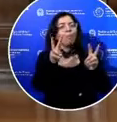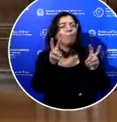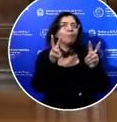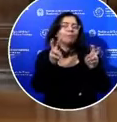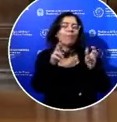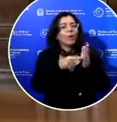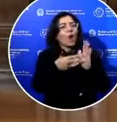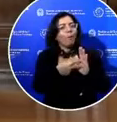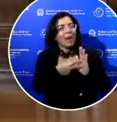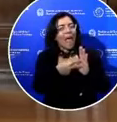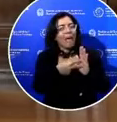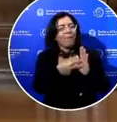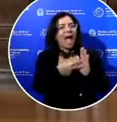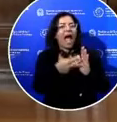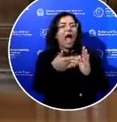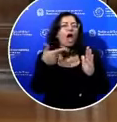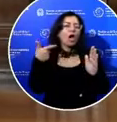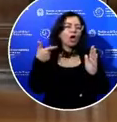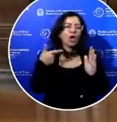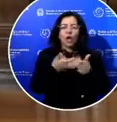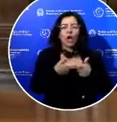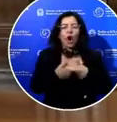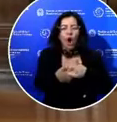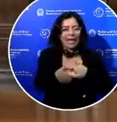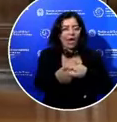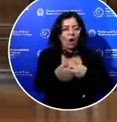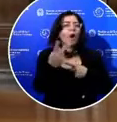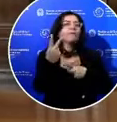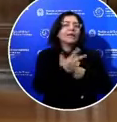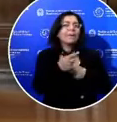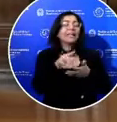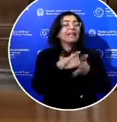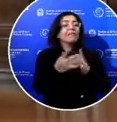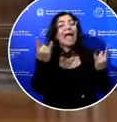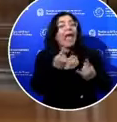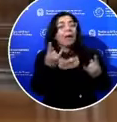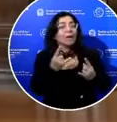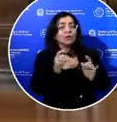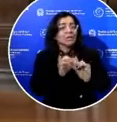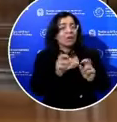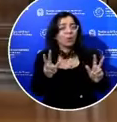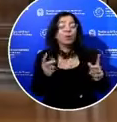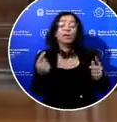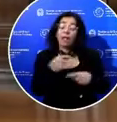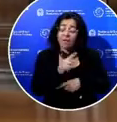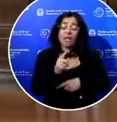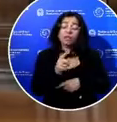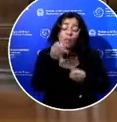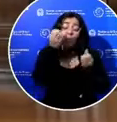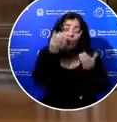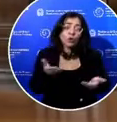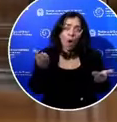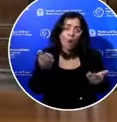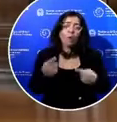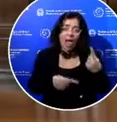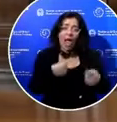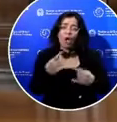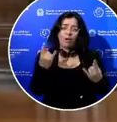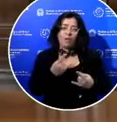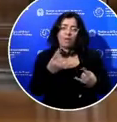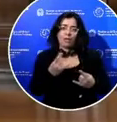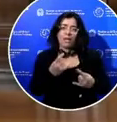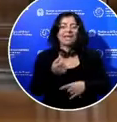cronicità rischia di non essere avvertito più come un'emergenza. Purtroppo non è così. Purtroppo quello della